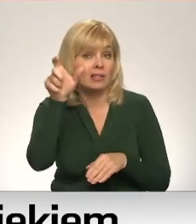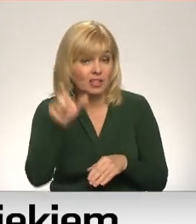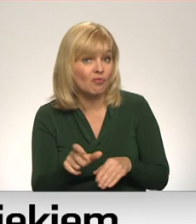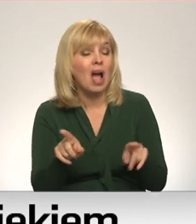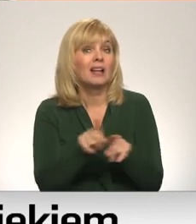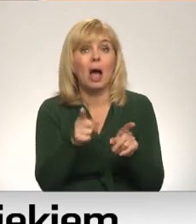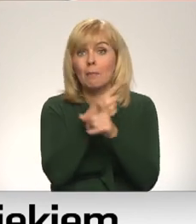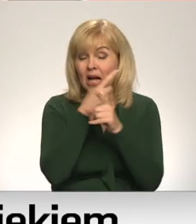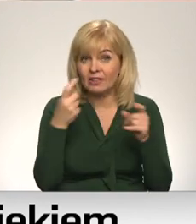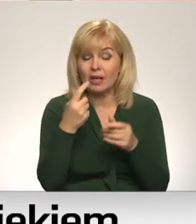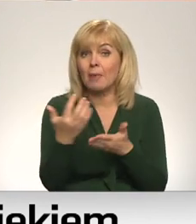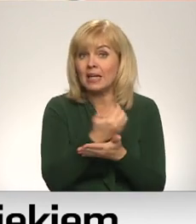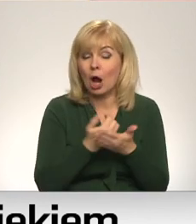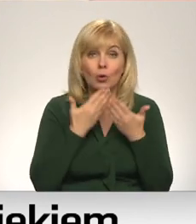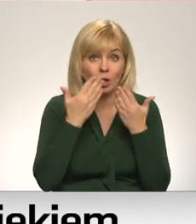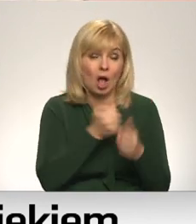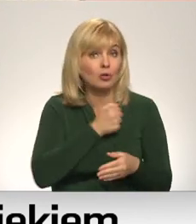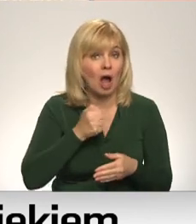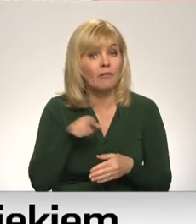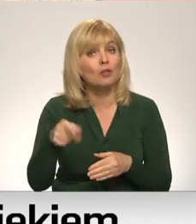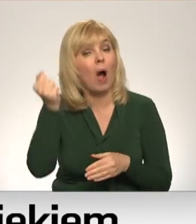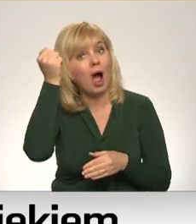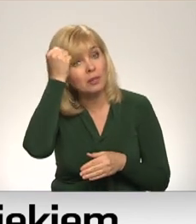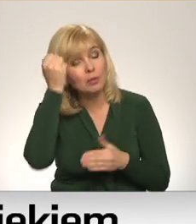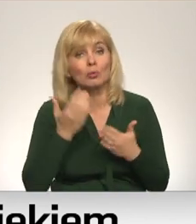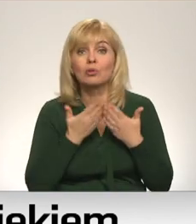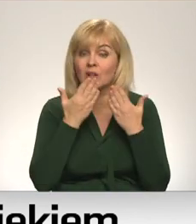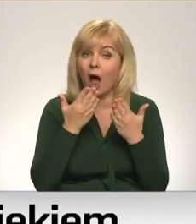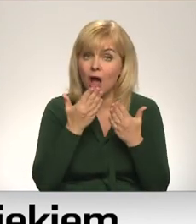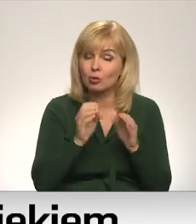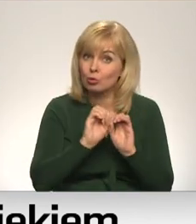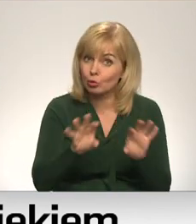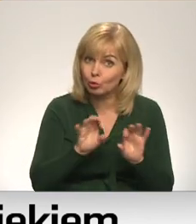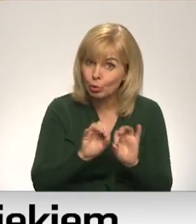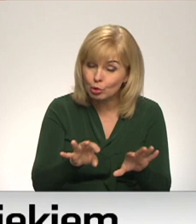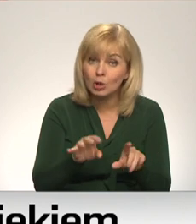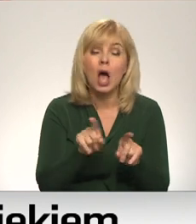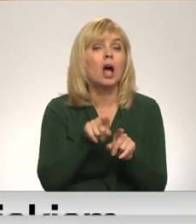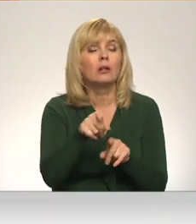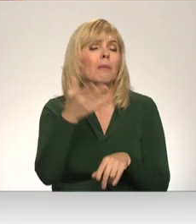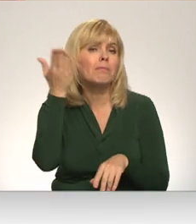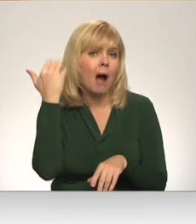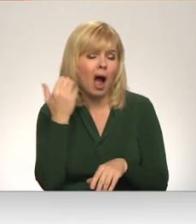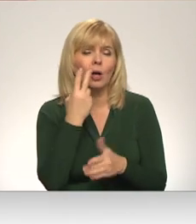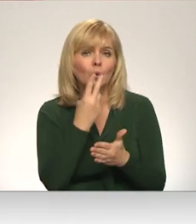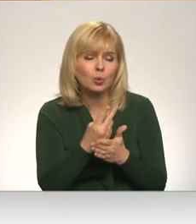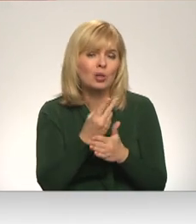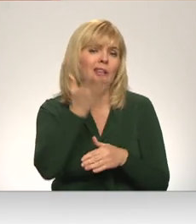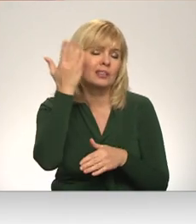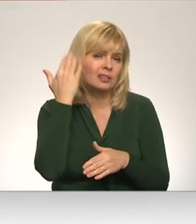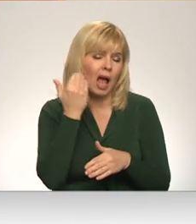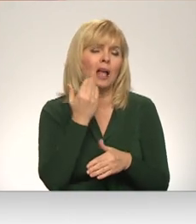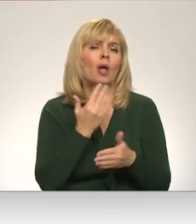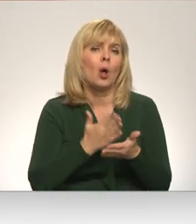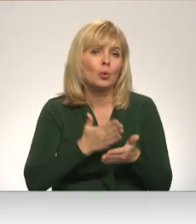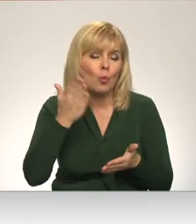Tāpat informācija tiek iegūta lasot karavīru atmiņu stāstus. Protams, mēs varam uzskatīt, ka šī ir pagātne, tas ir sen noticis notikums un ka